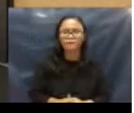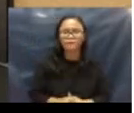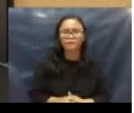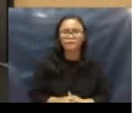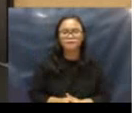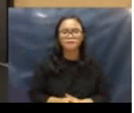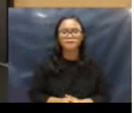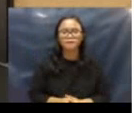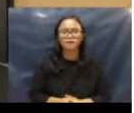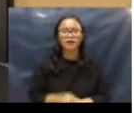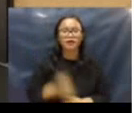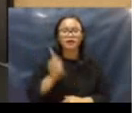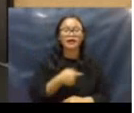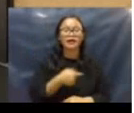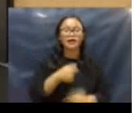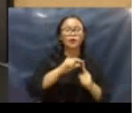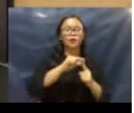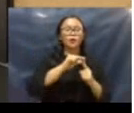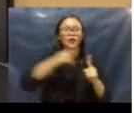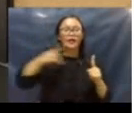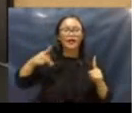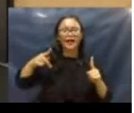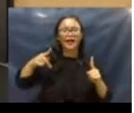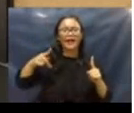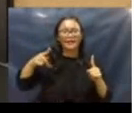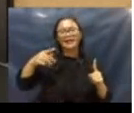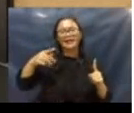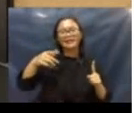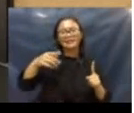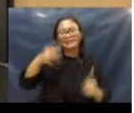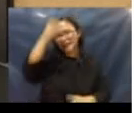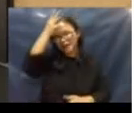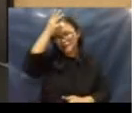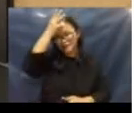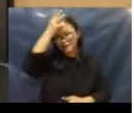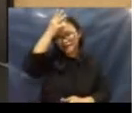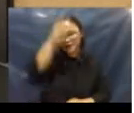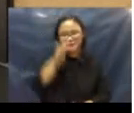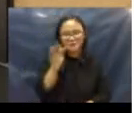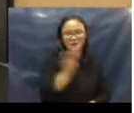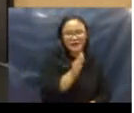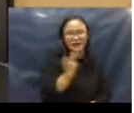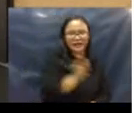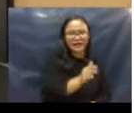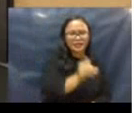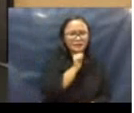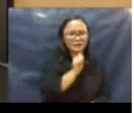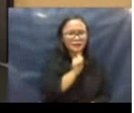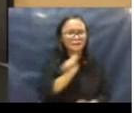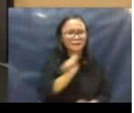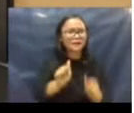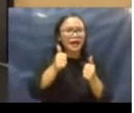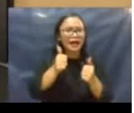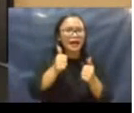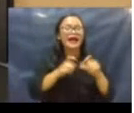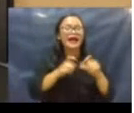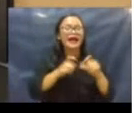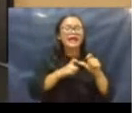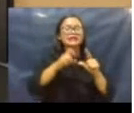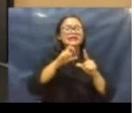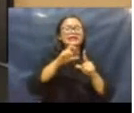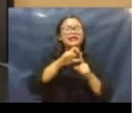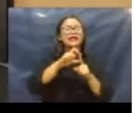Dari Pontianak, Kalimantan Barat. Nah, siapakah pemenangnya? SD Muhammadiyah